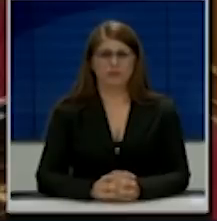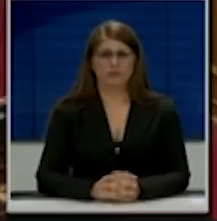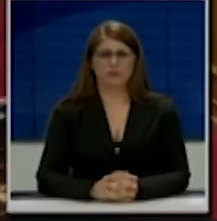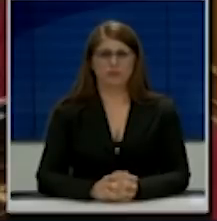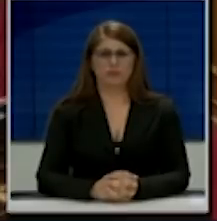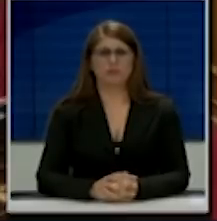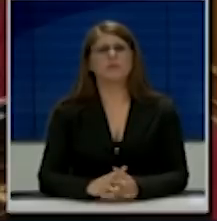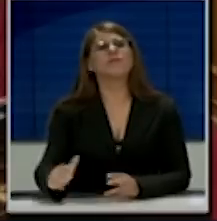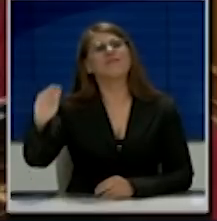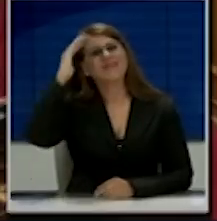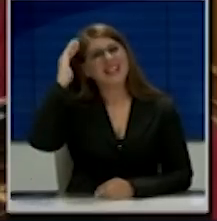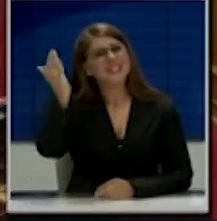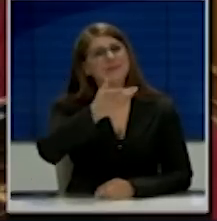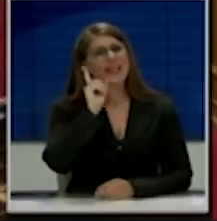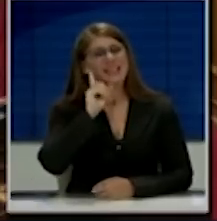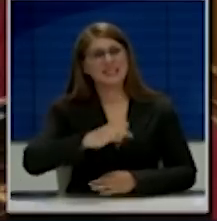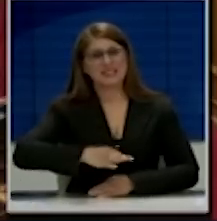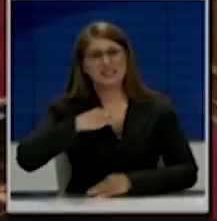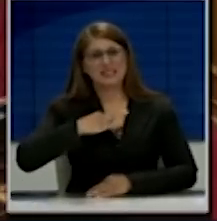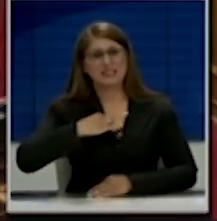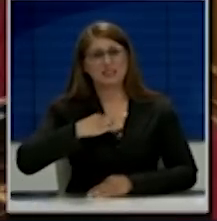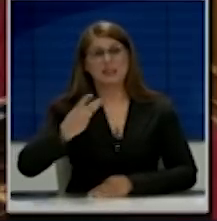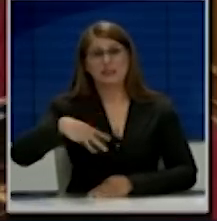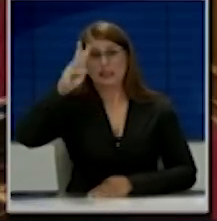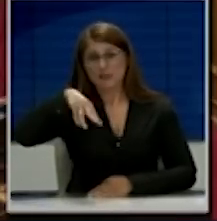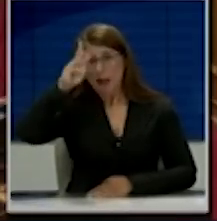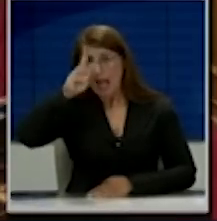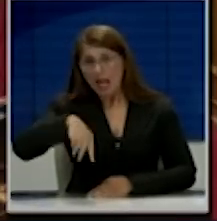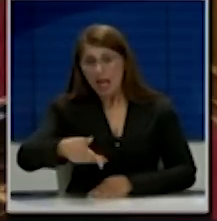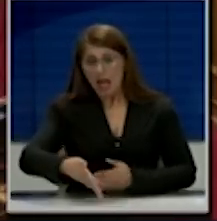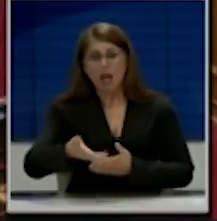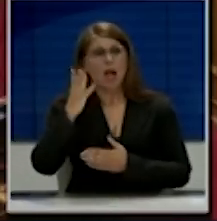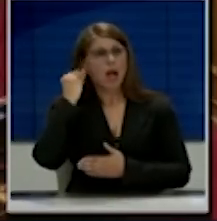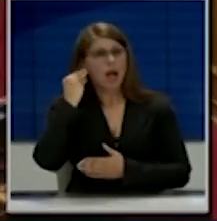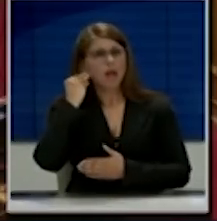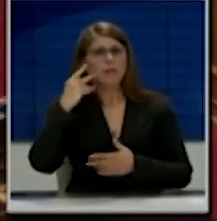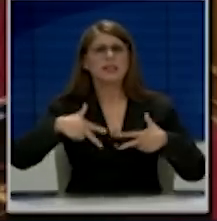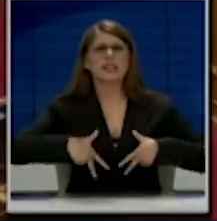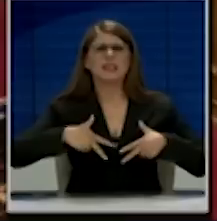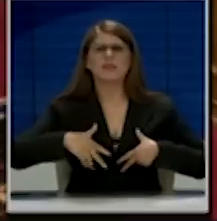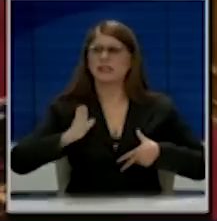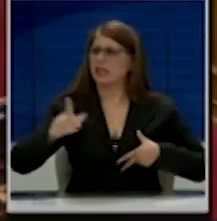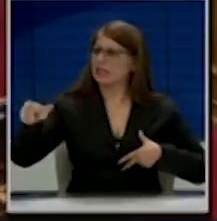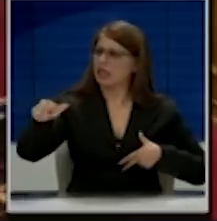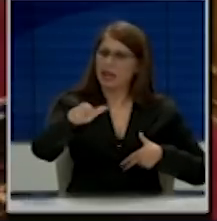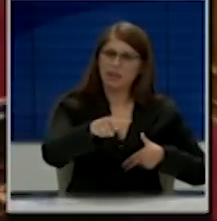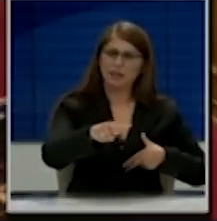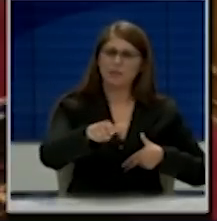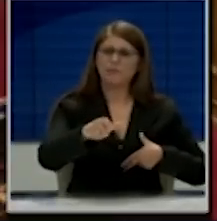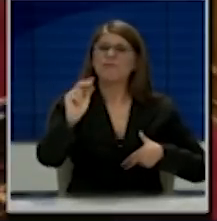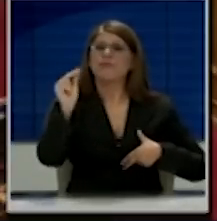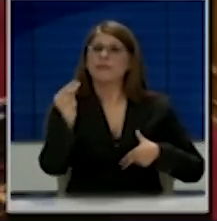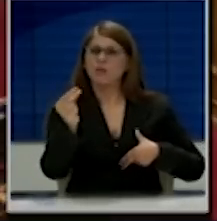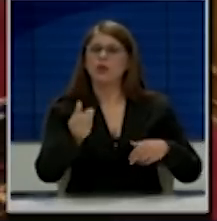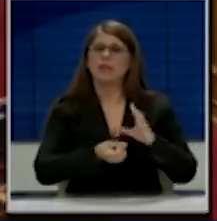Καλησπέρα σας κυρίες και κύριοι. Τρεις μέρες τώρα ακούμε τα κυβερνητικά στελέχη, τους